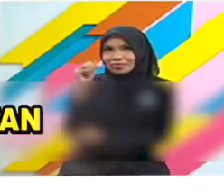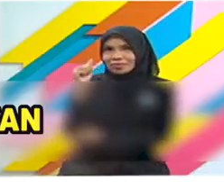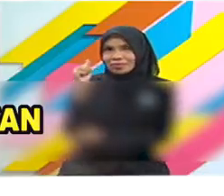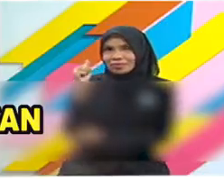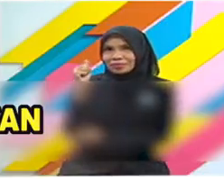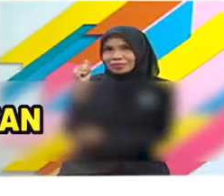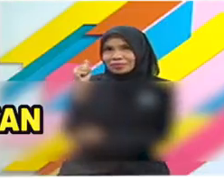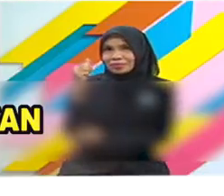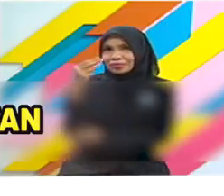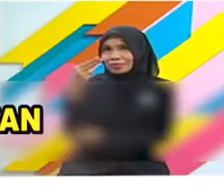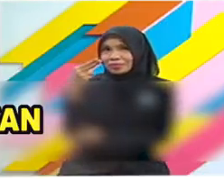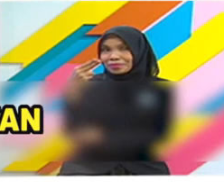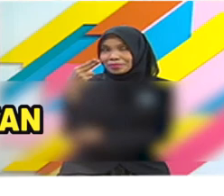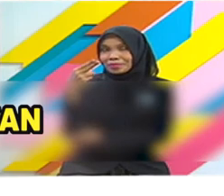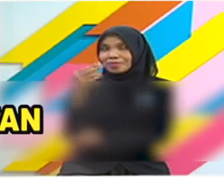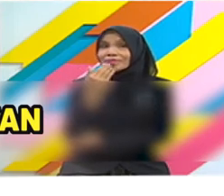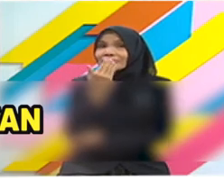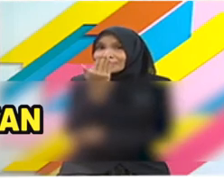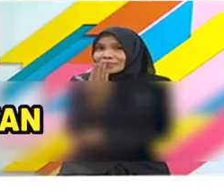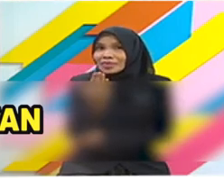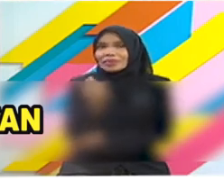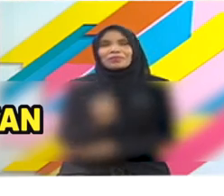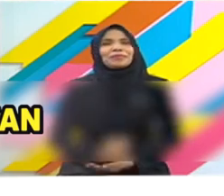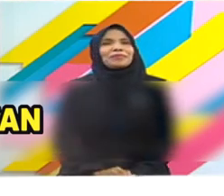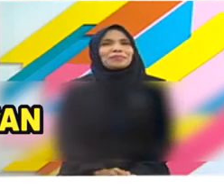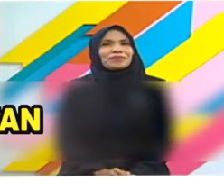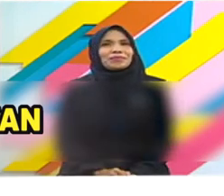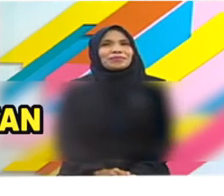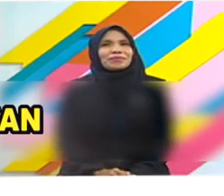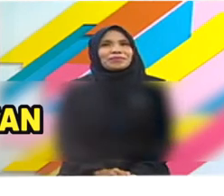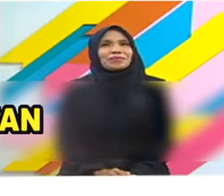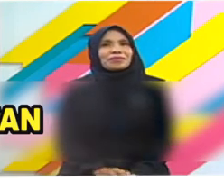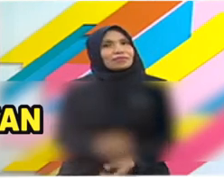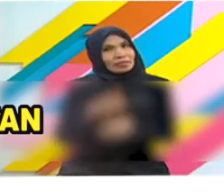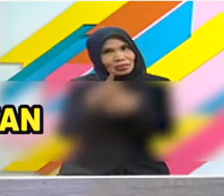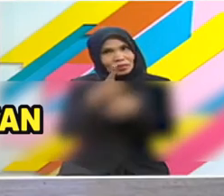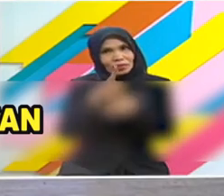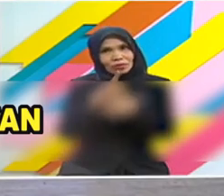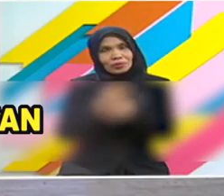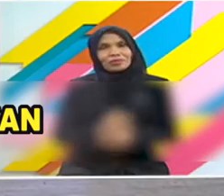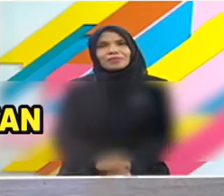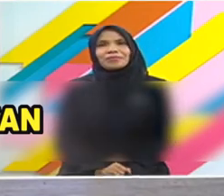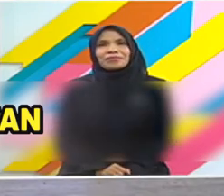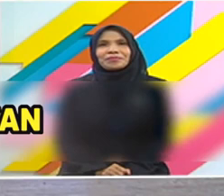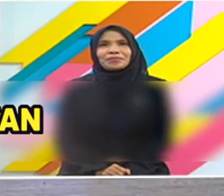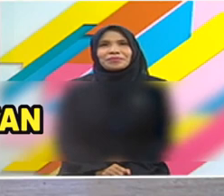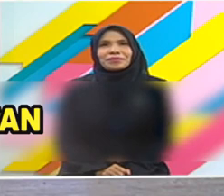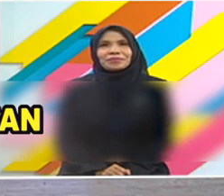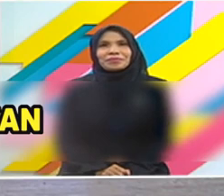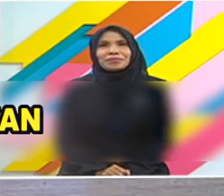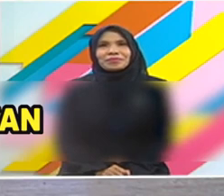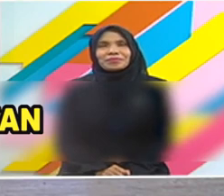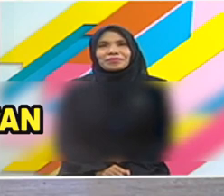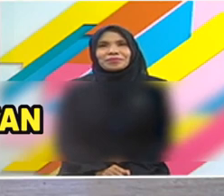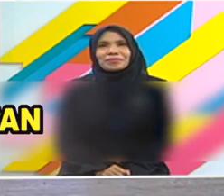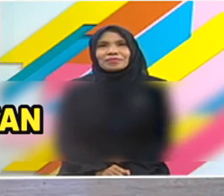A, H. Okay. Lidah. Betul. Okay, bagus. Sekarang markah Kak Rina 4/4. 4/4. Okay. Ada